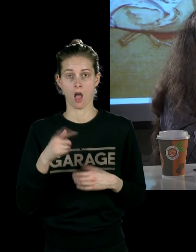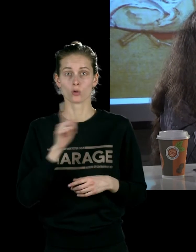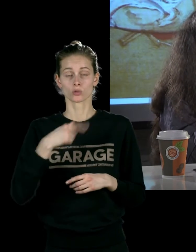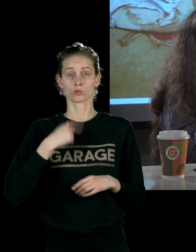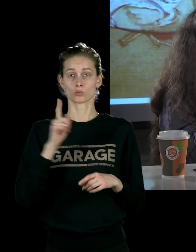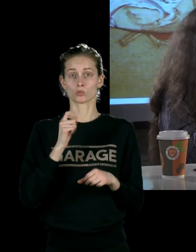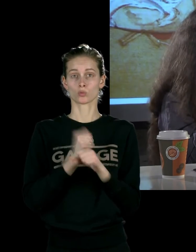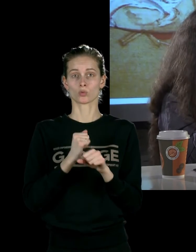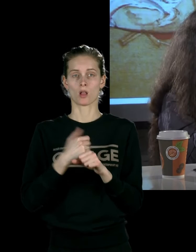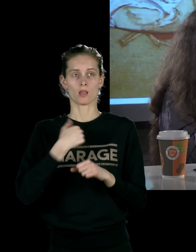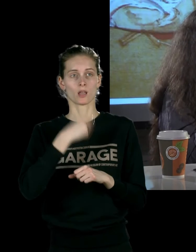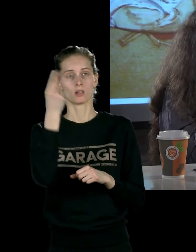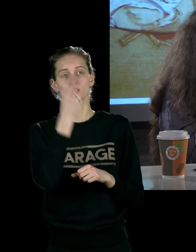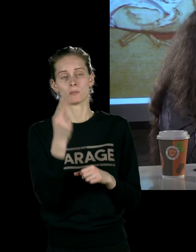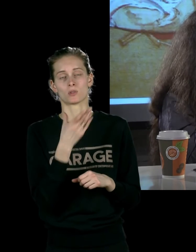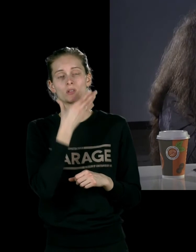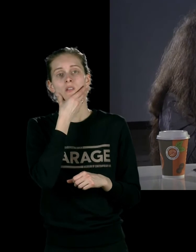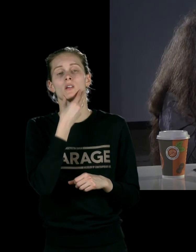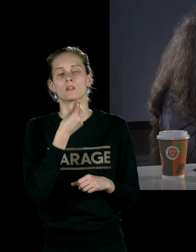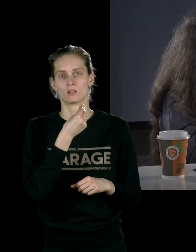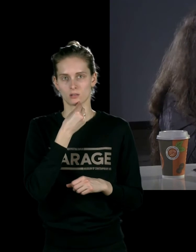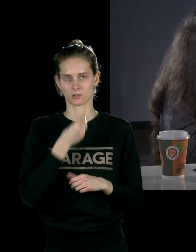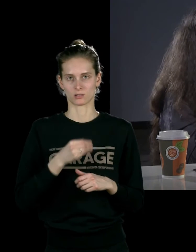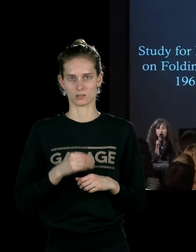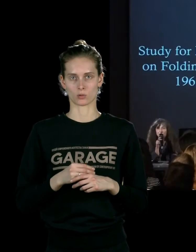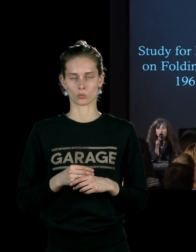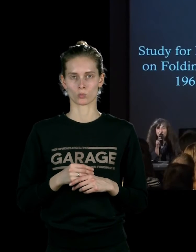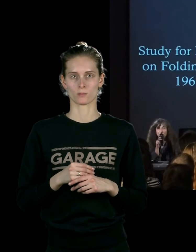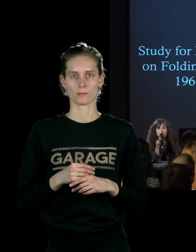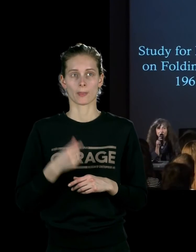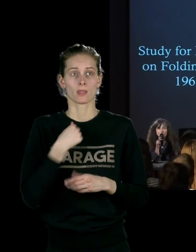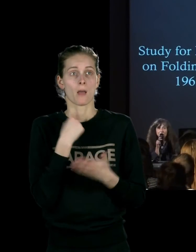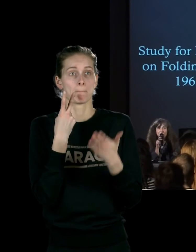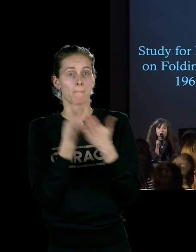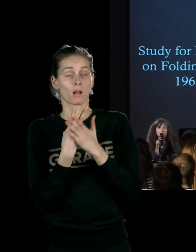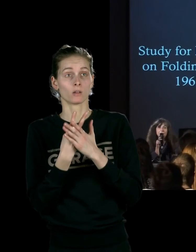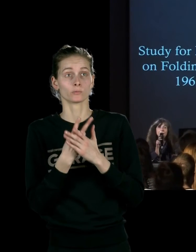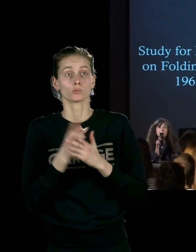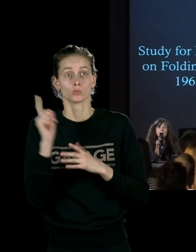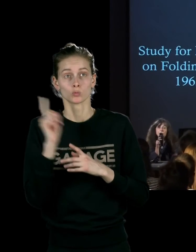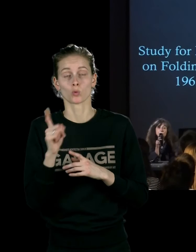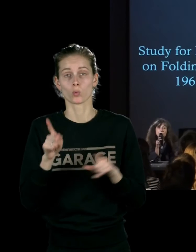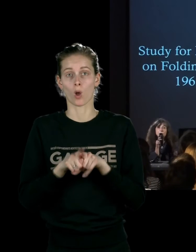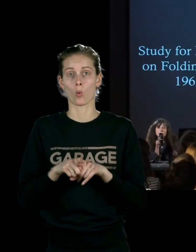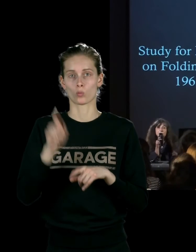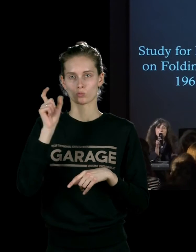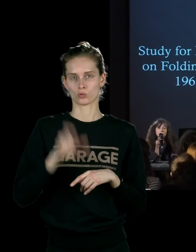красоту, изображаю как бы некие состояния человеческого существа, состояние.